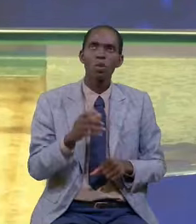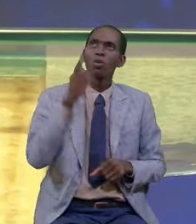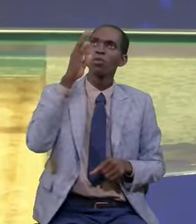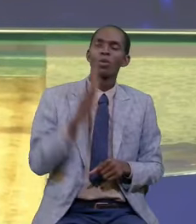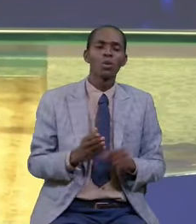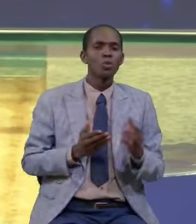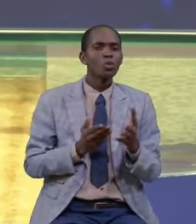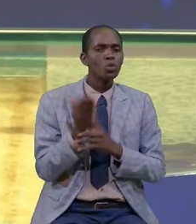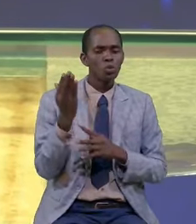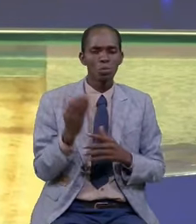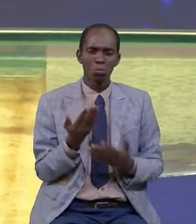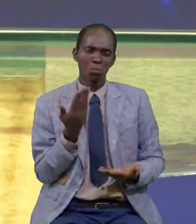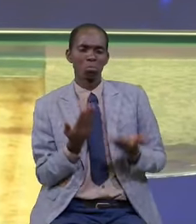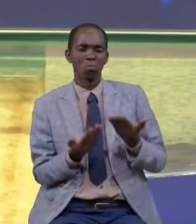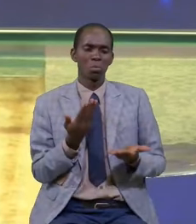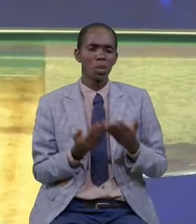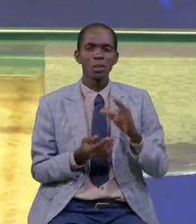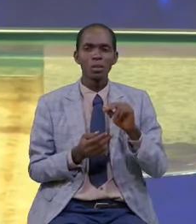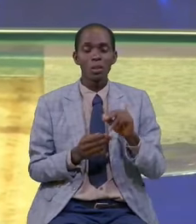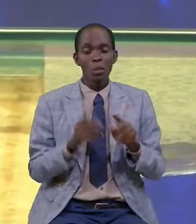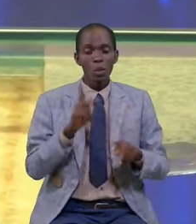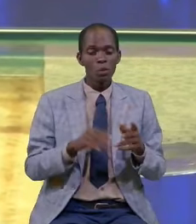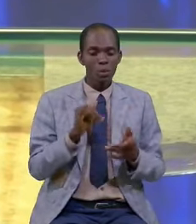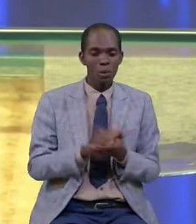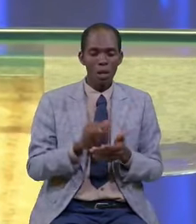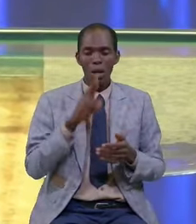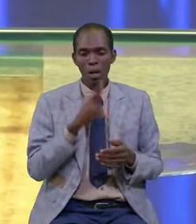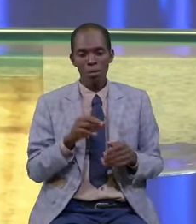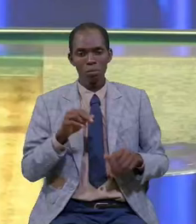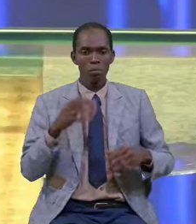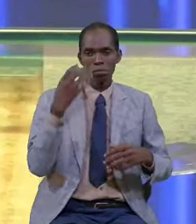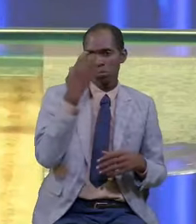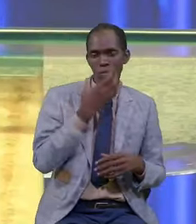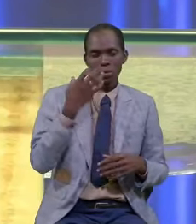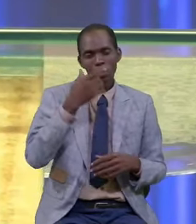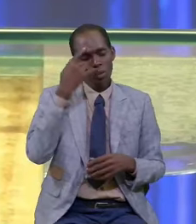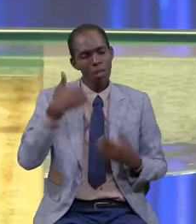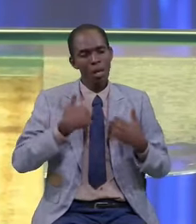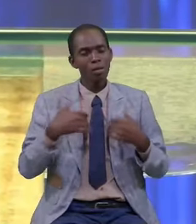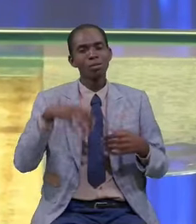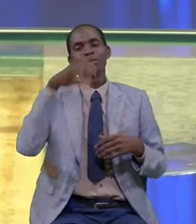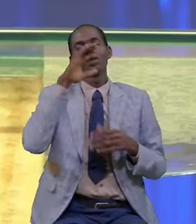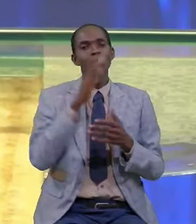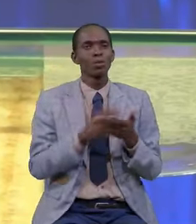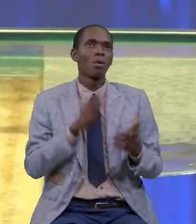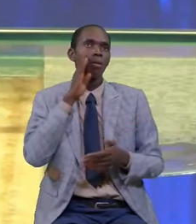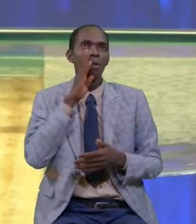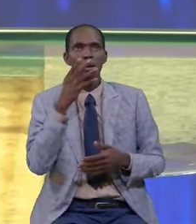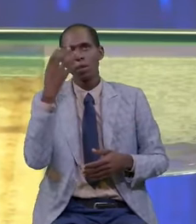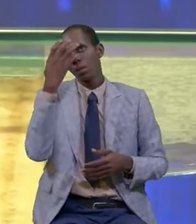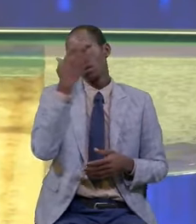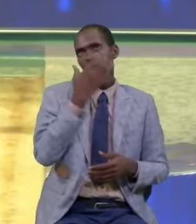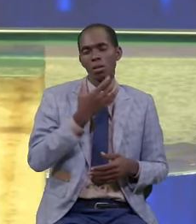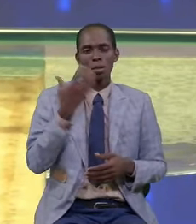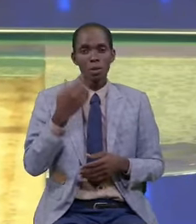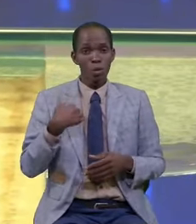qui doutent sont comme des gens qui se sont saoulés. À cause de cela, ils titubent. Non, nous n'avons pas bu de